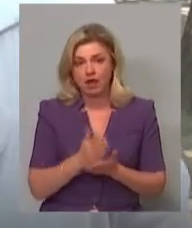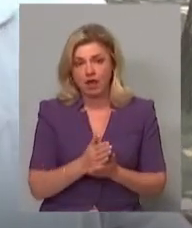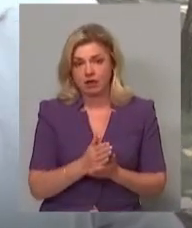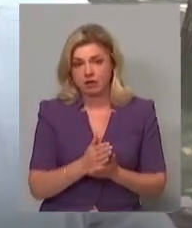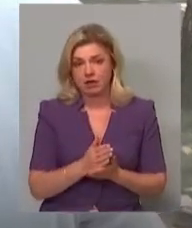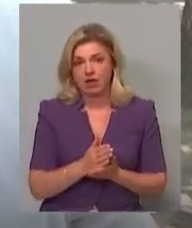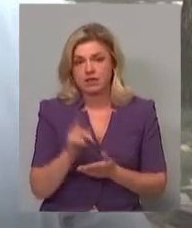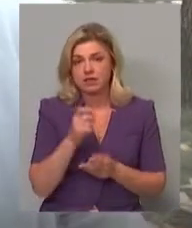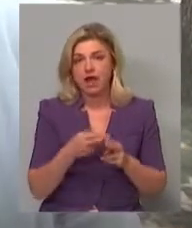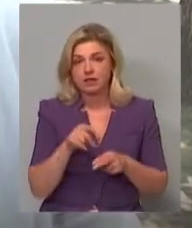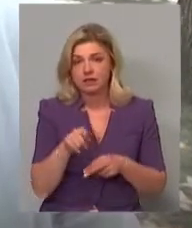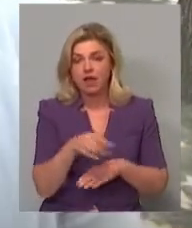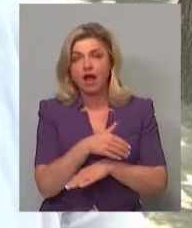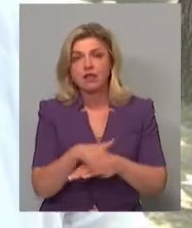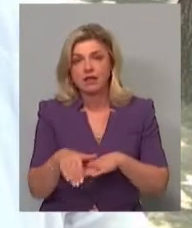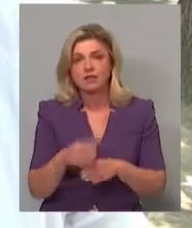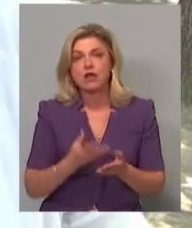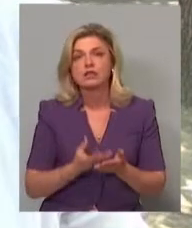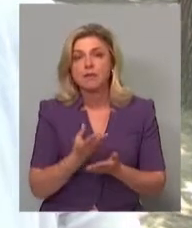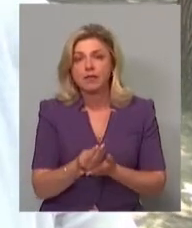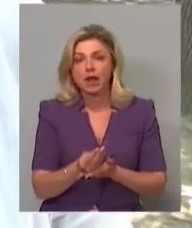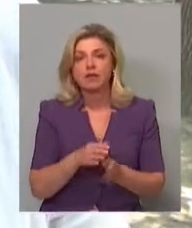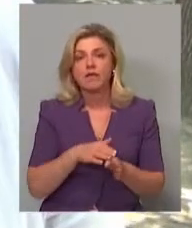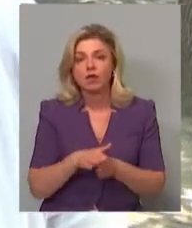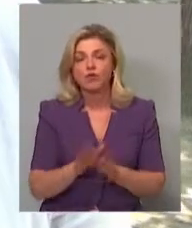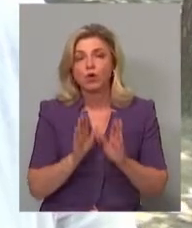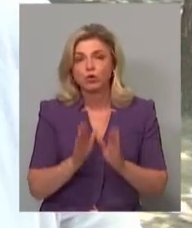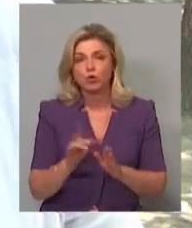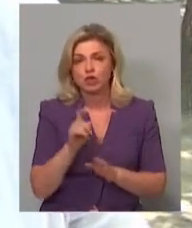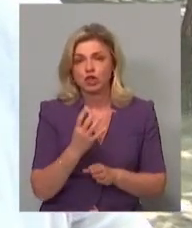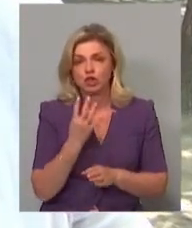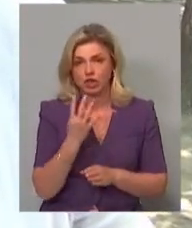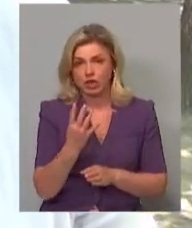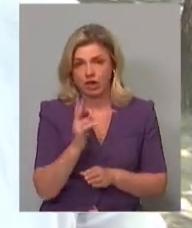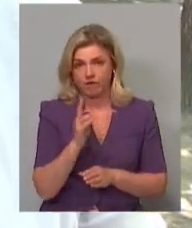даною адресою, сплата відбувається лише за 4 квартирами.